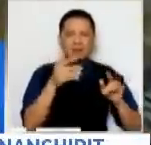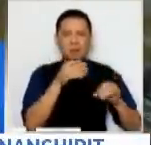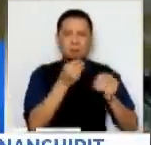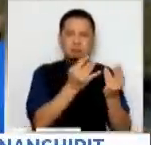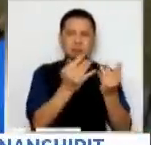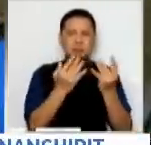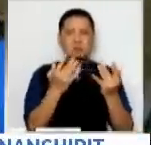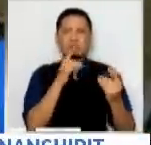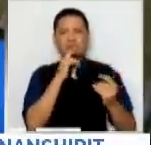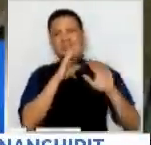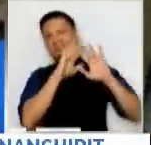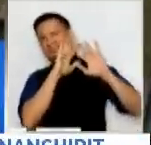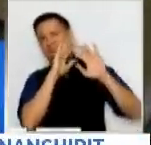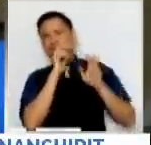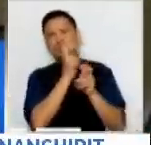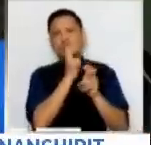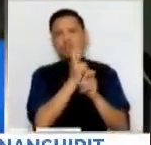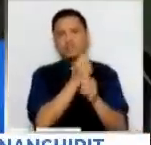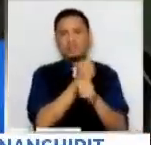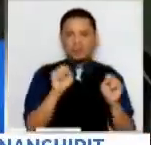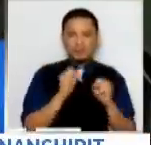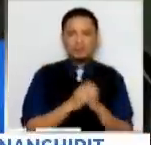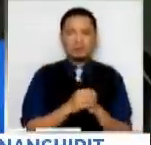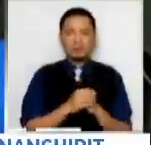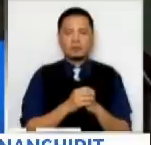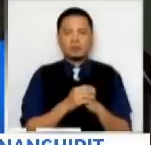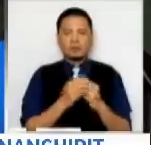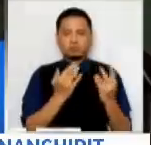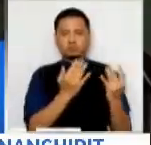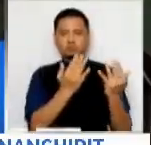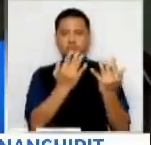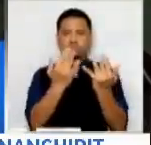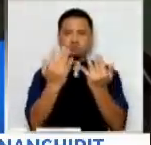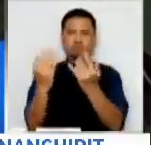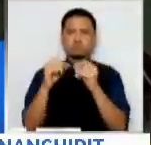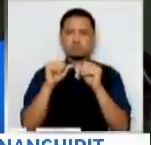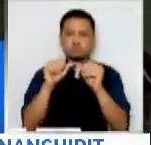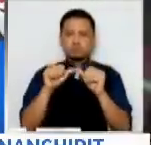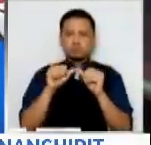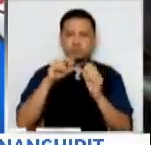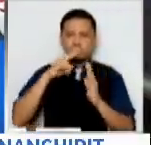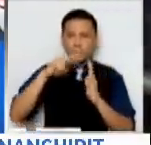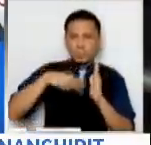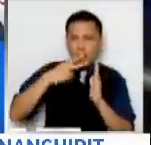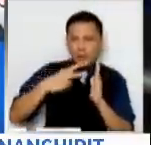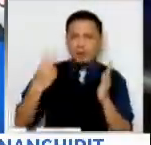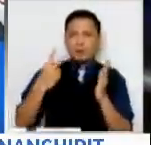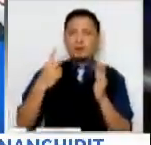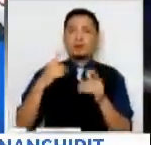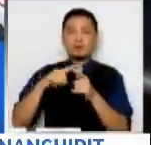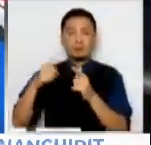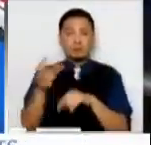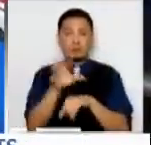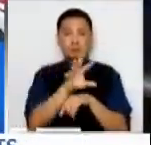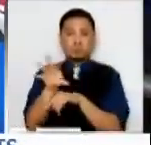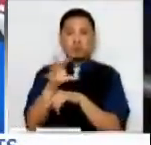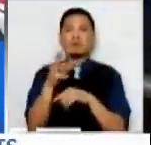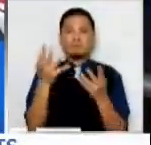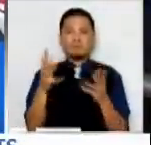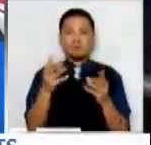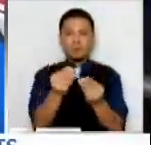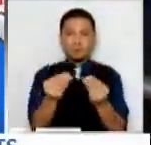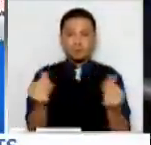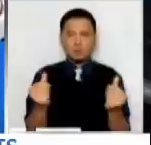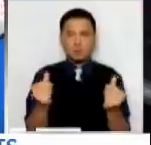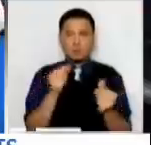ang tinupok ng apoy. Umabot ng mahigit 2 oras bago ito tuluyang naapula ng mga bumbero. Naging mahirap po kasi nga walang iskinita,